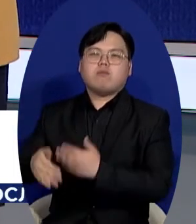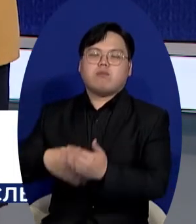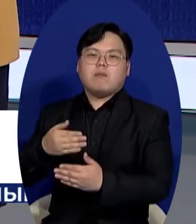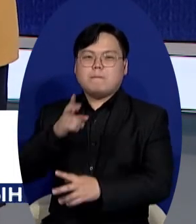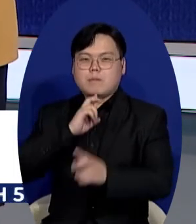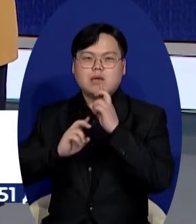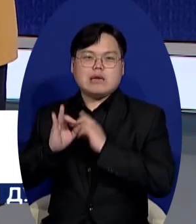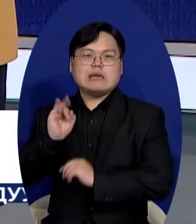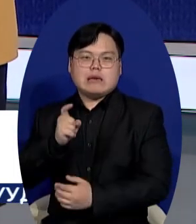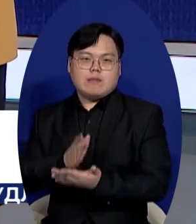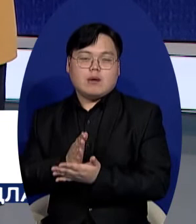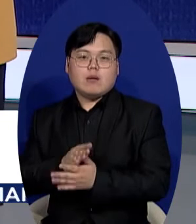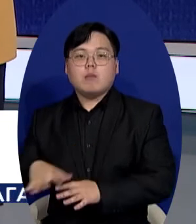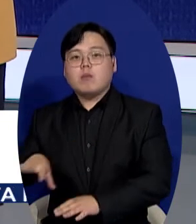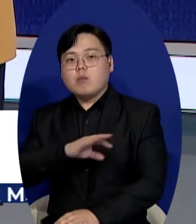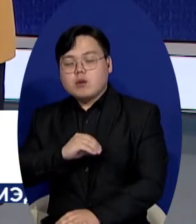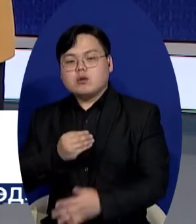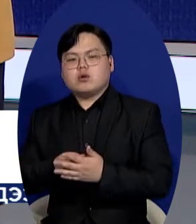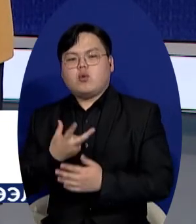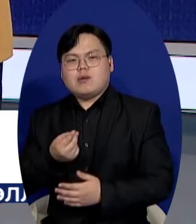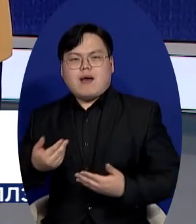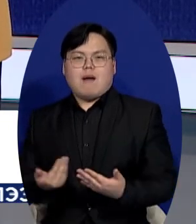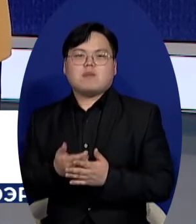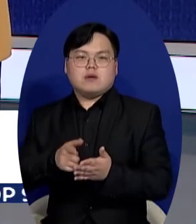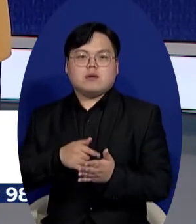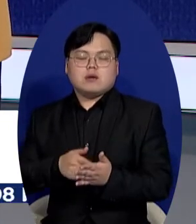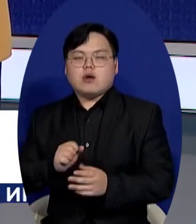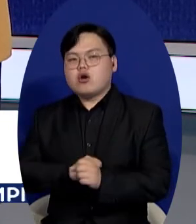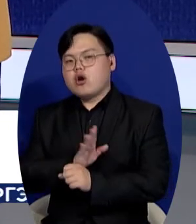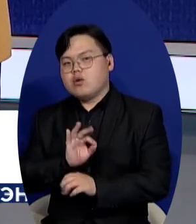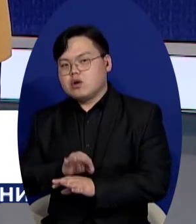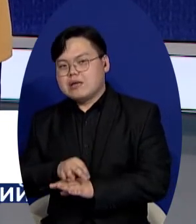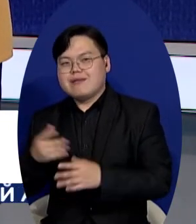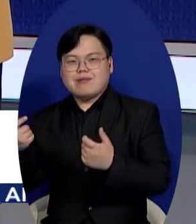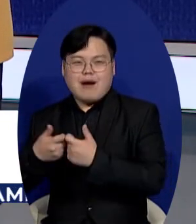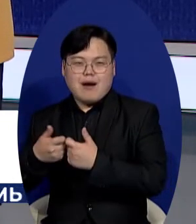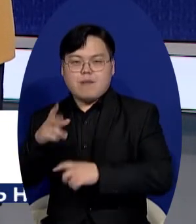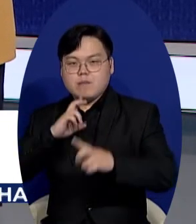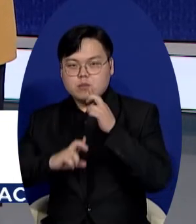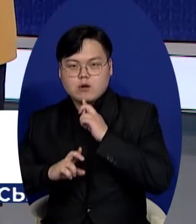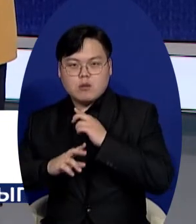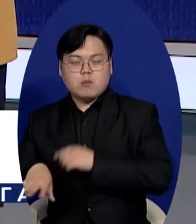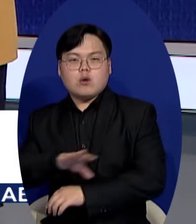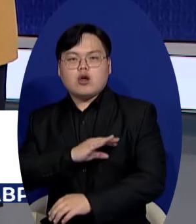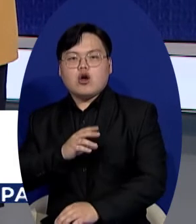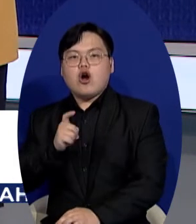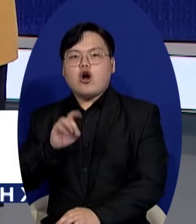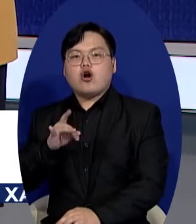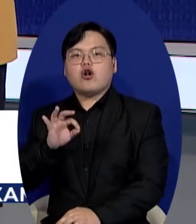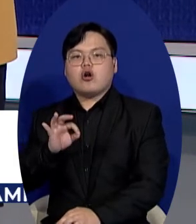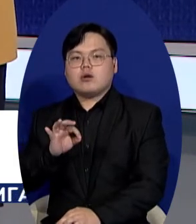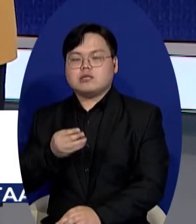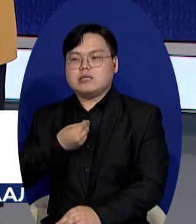байна. Харин өнөөдөр бид хөрсөндөө буусан. Учир нь цар тахлын нөлөө геополитикийн одоо нөхцөл байдал бол биднийг хөрөнгө